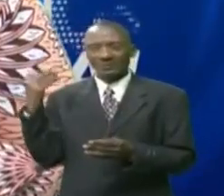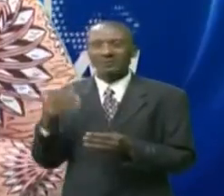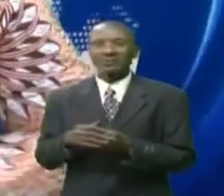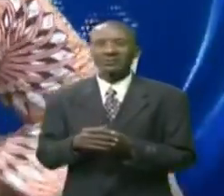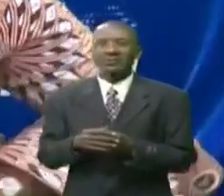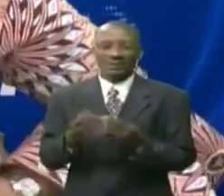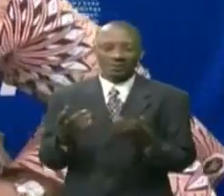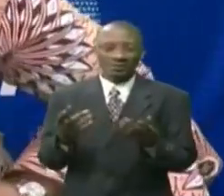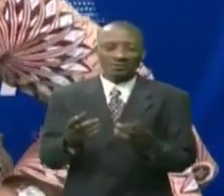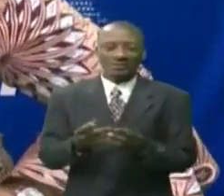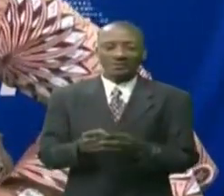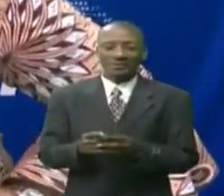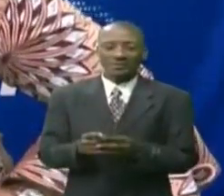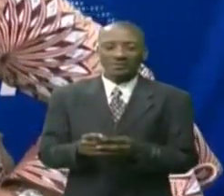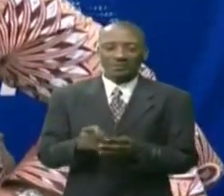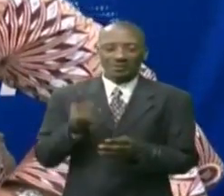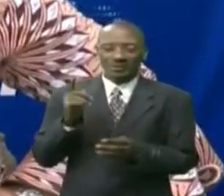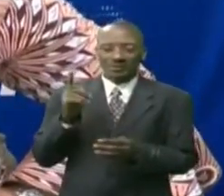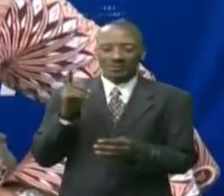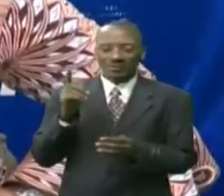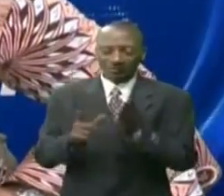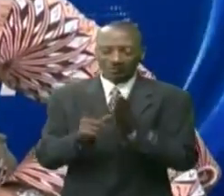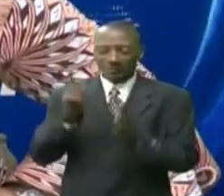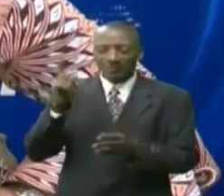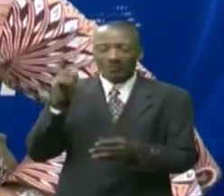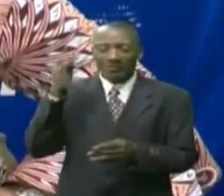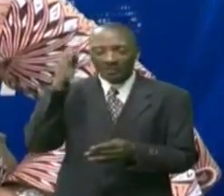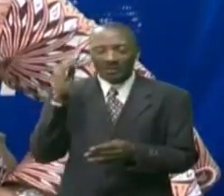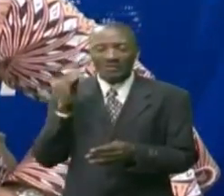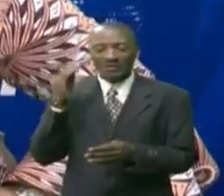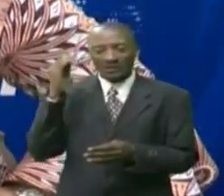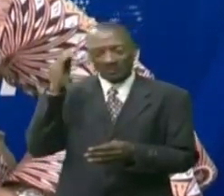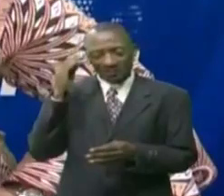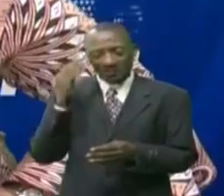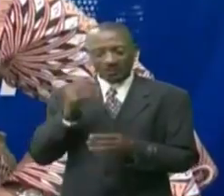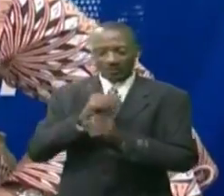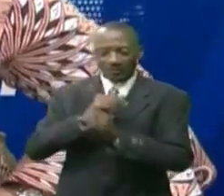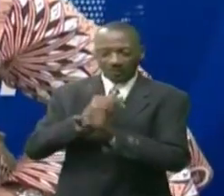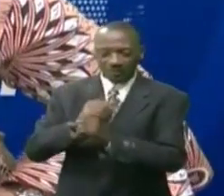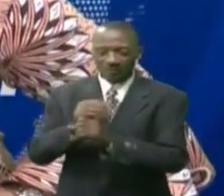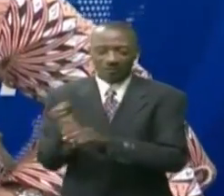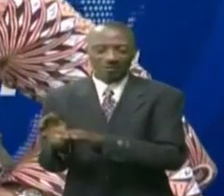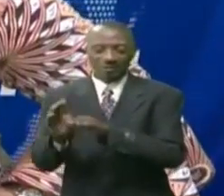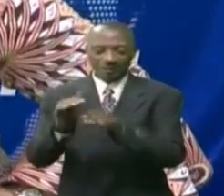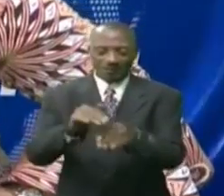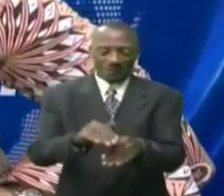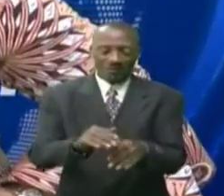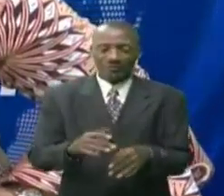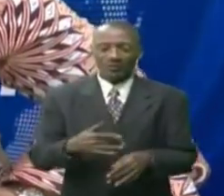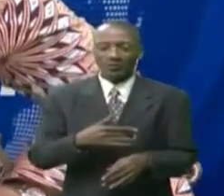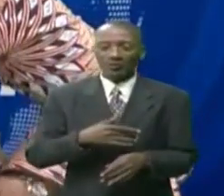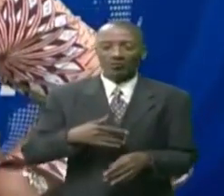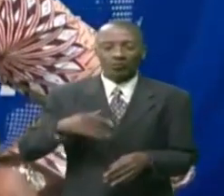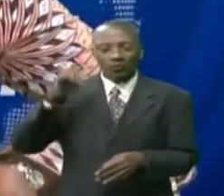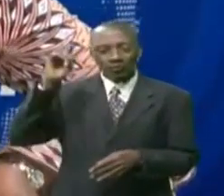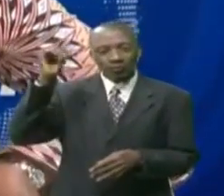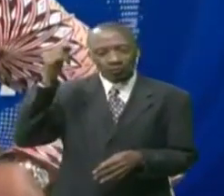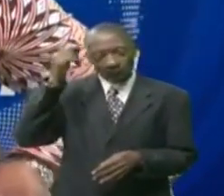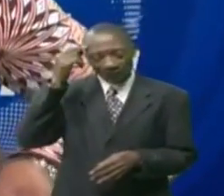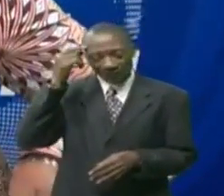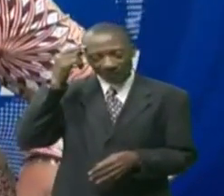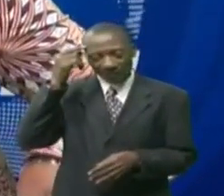ministre, ministre de l'Intérieur et Sécurité, Peter Kazadi, a eu au nom du gouvernement souhaité les résolutions